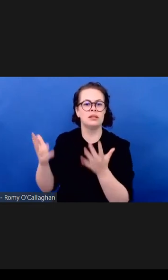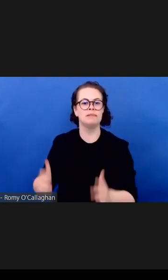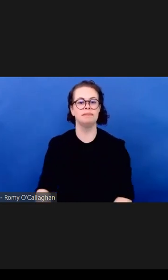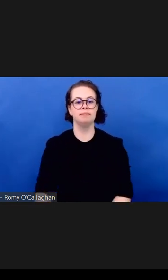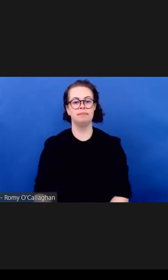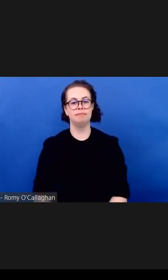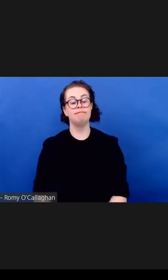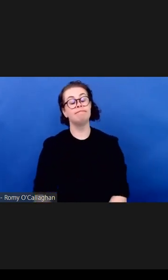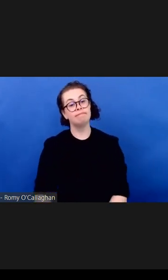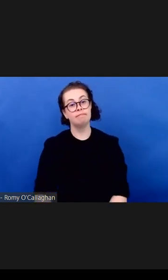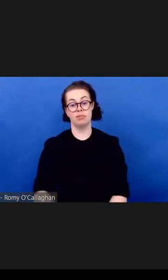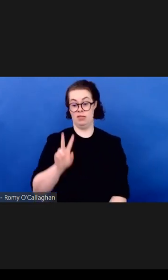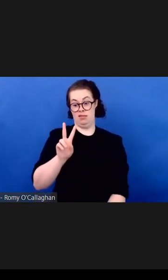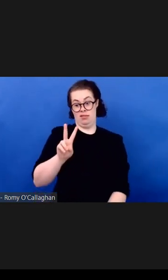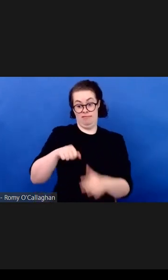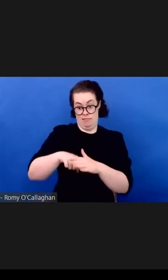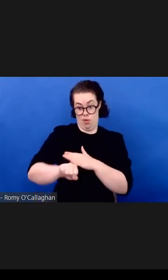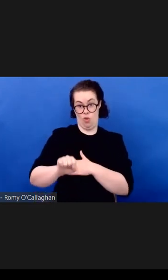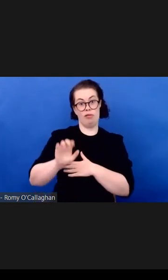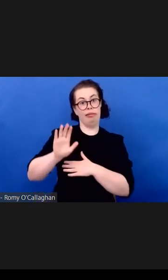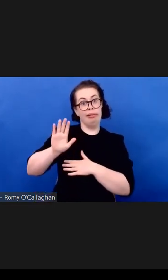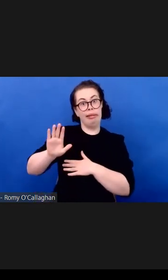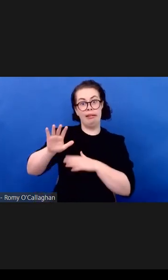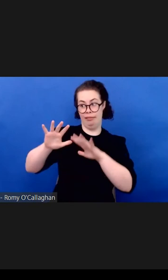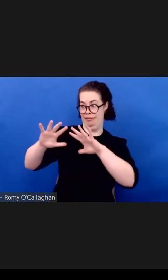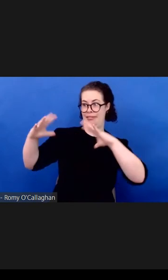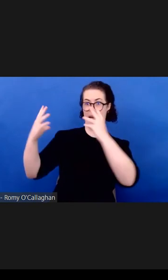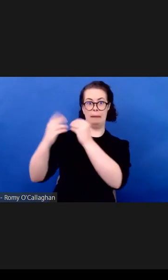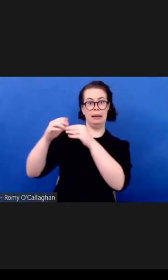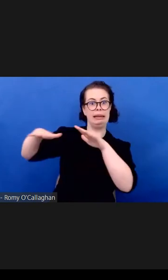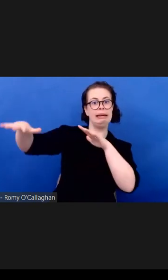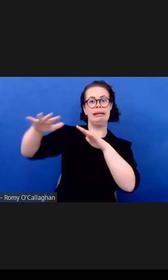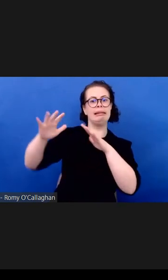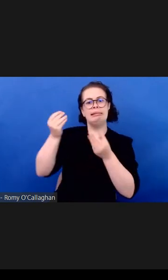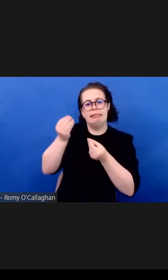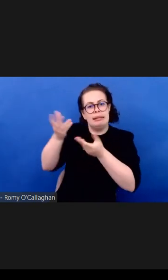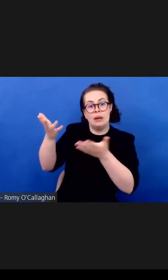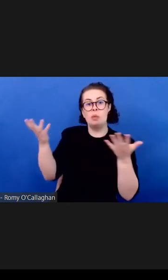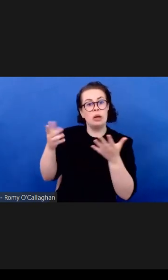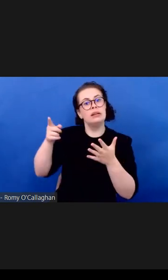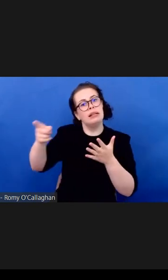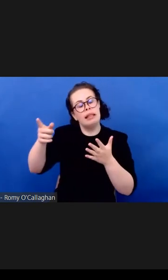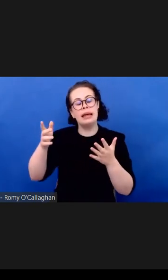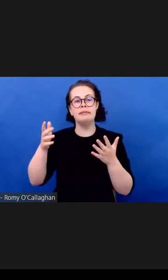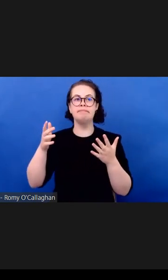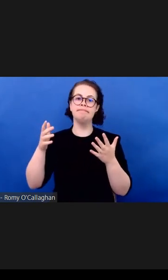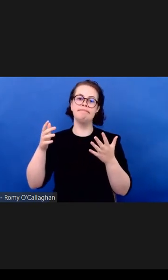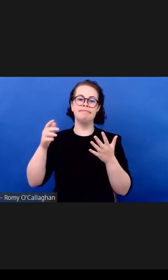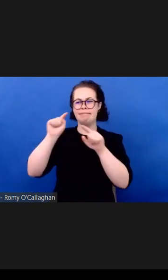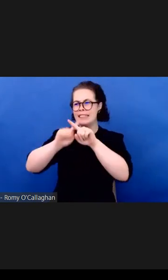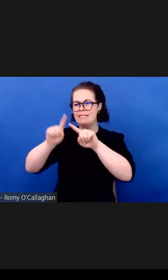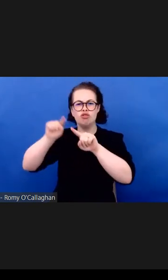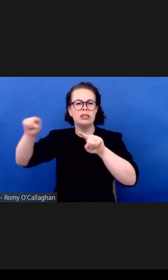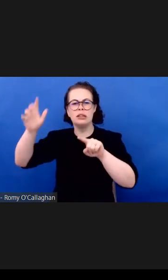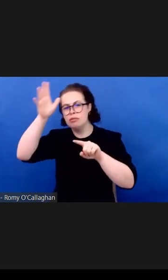বাচ্চার হচ্ছে বাবা মা বাদ দিয়ে, বাবা মা তো একটু ইসে করবেই, ঠাকুরদা ঠাকুমা কাকা কাকি জ্যাঠা জেঠি দাদু